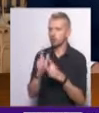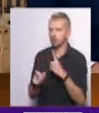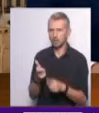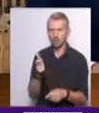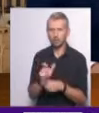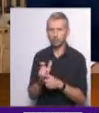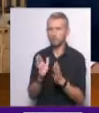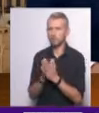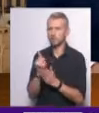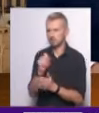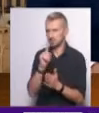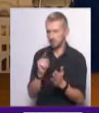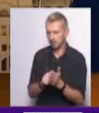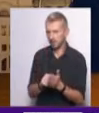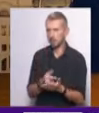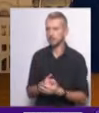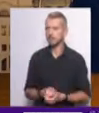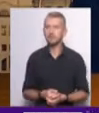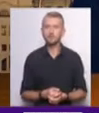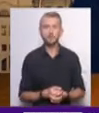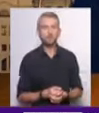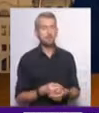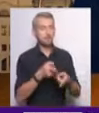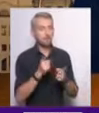дуже просили це питання, тому мали взяти. Прошу.